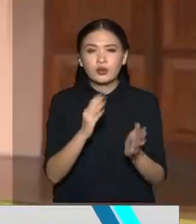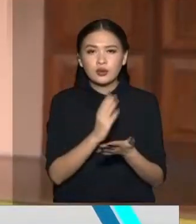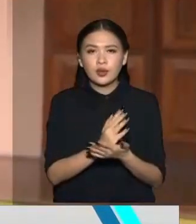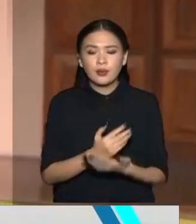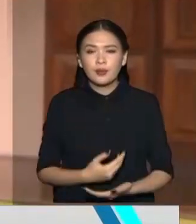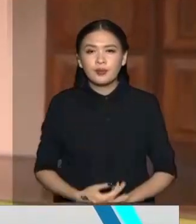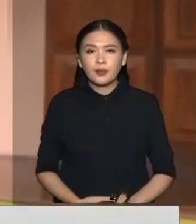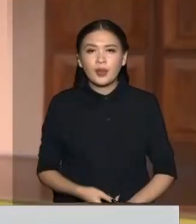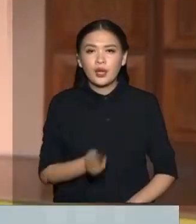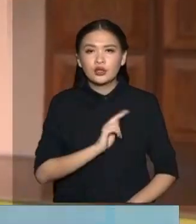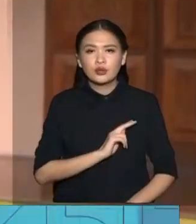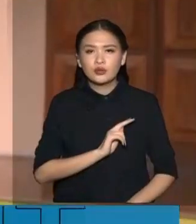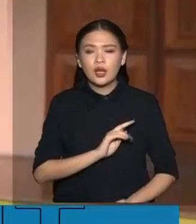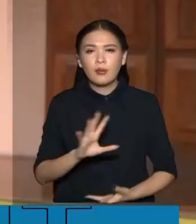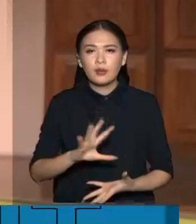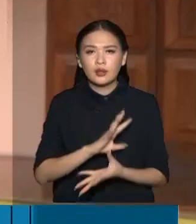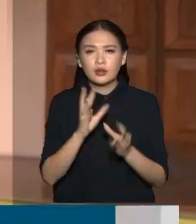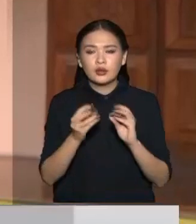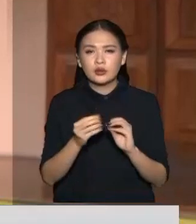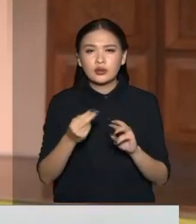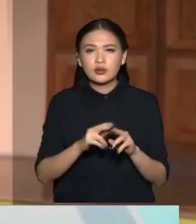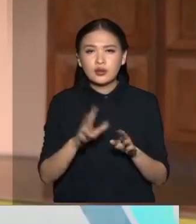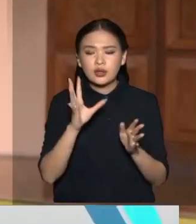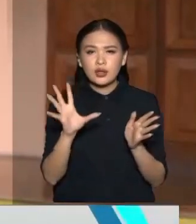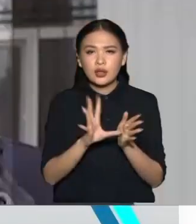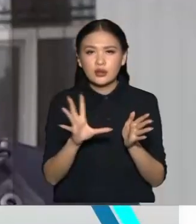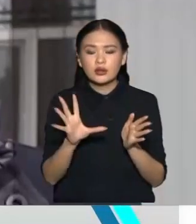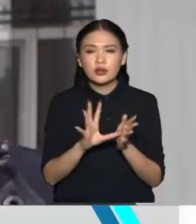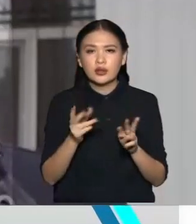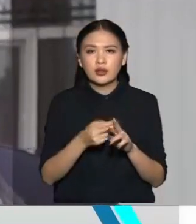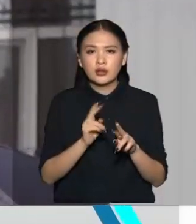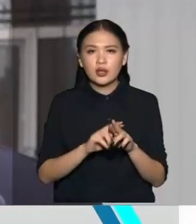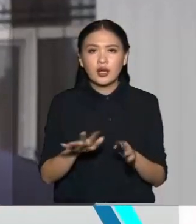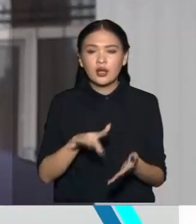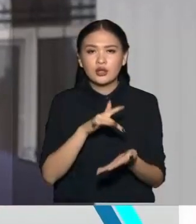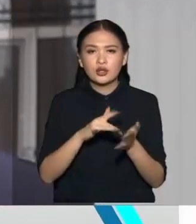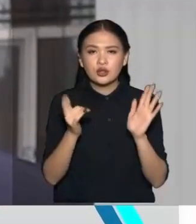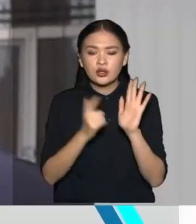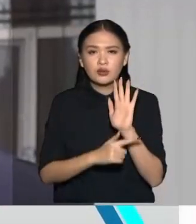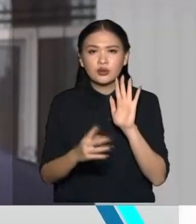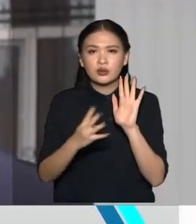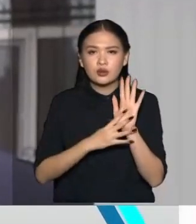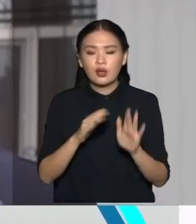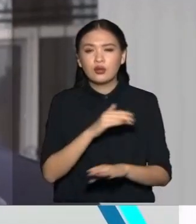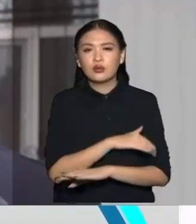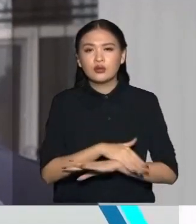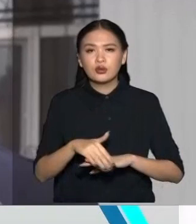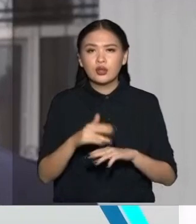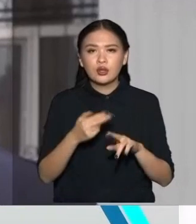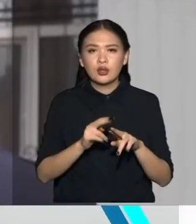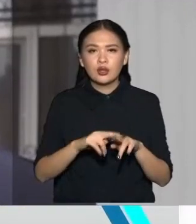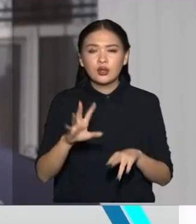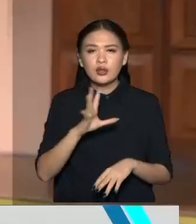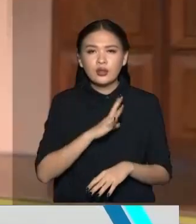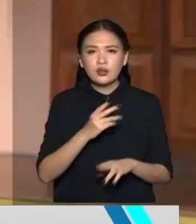Құмтұз шашу жұмыстарына жалпы 16 арнайы техника жұмылдырылды. Қала аумағындағы 79 көшеге құмтұз себу жұмыстары